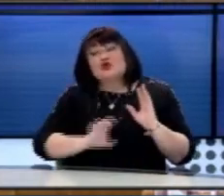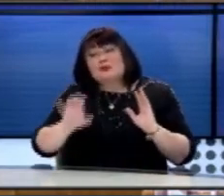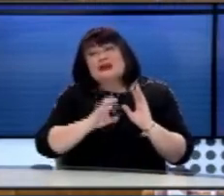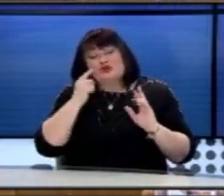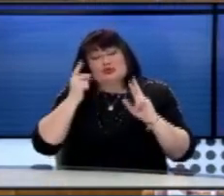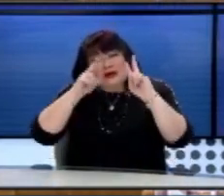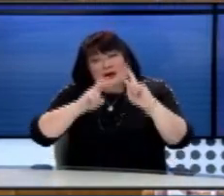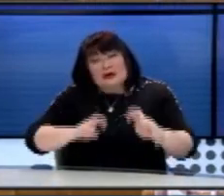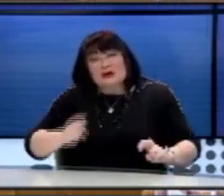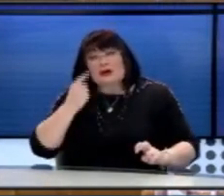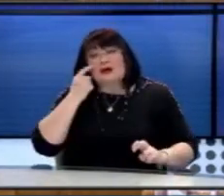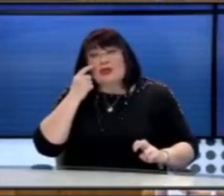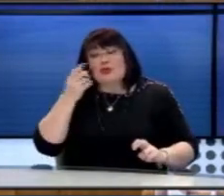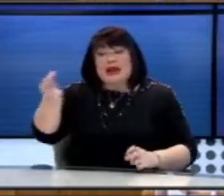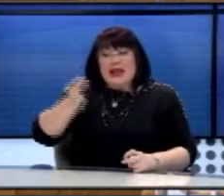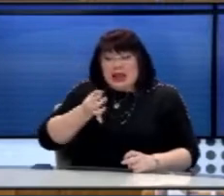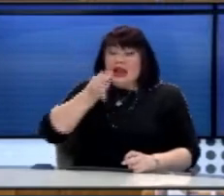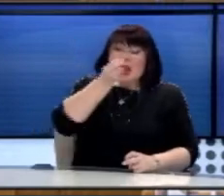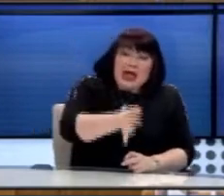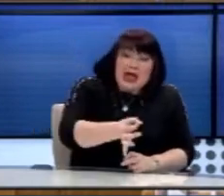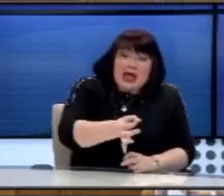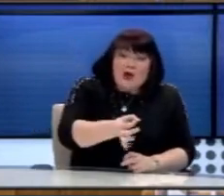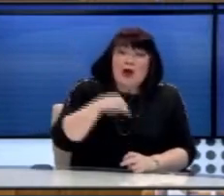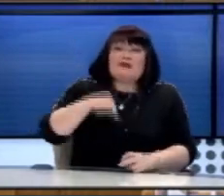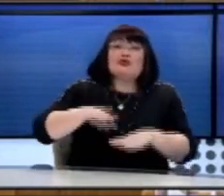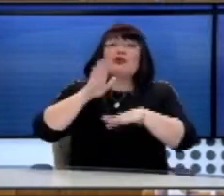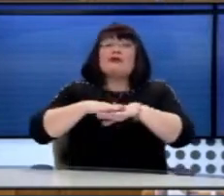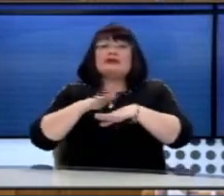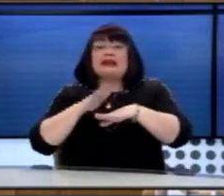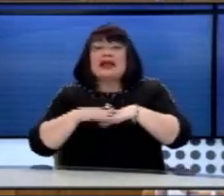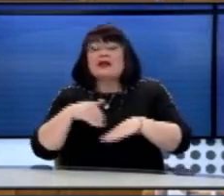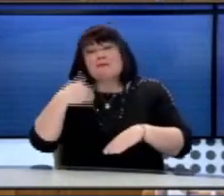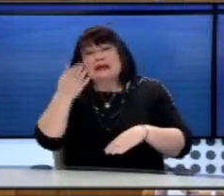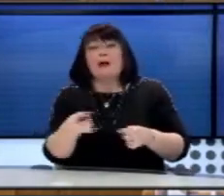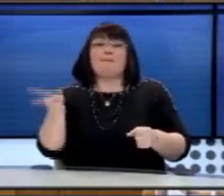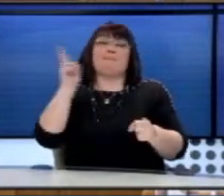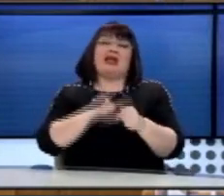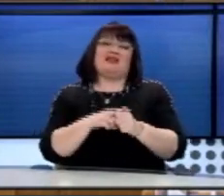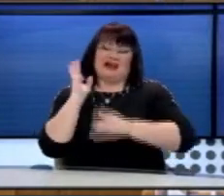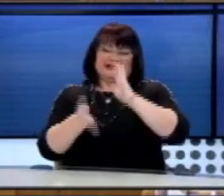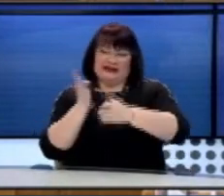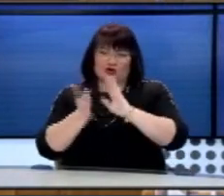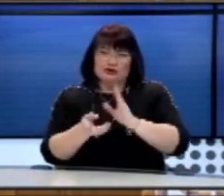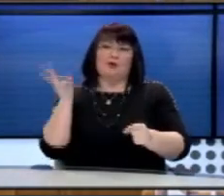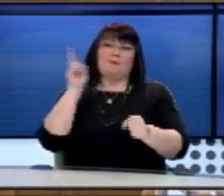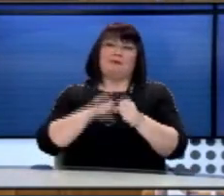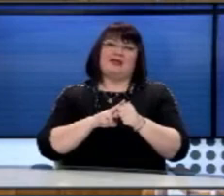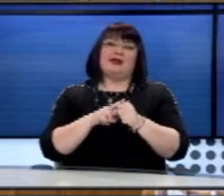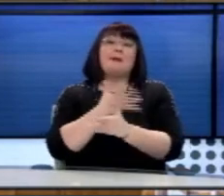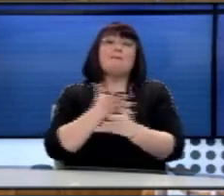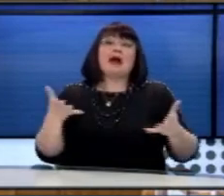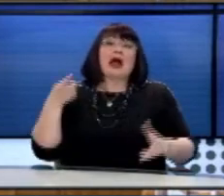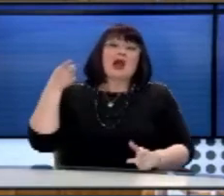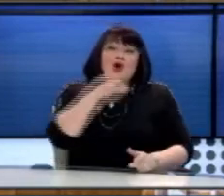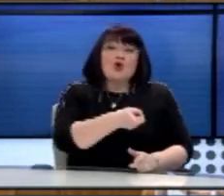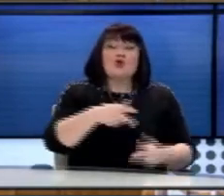αυτό. Μεταφέρω όμως τι λέει. Ήταν η έμεση αιτία που οδήγησε το παιδί μας στο θάνατο. Αυτό είναι μια τεράστια εγκληματική